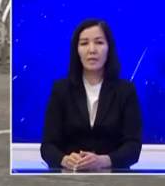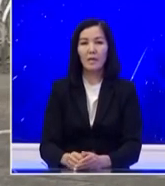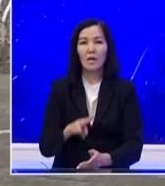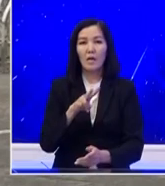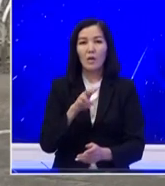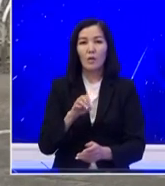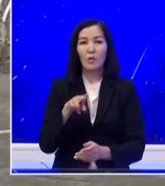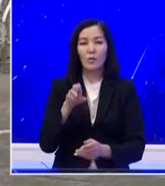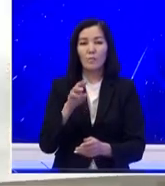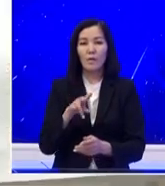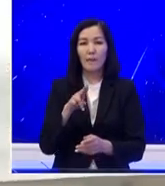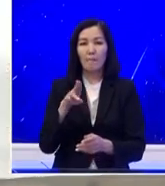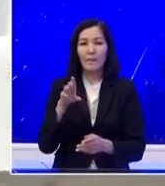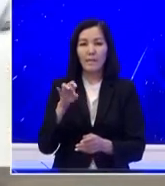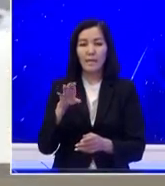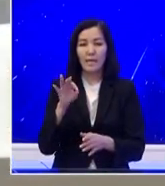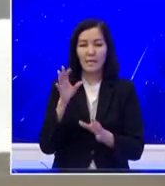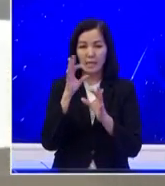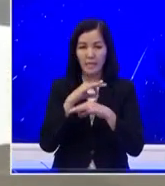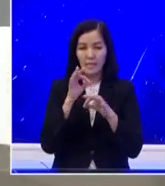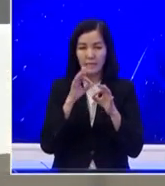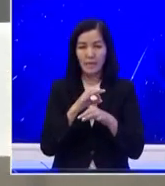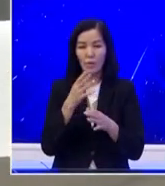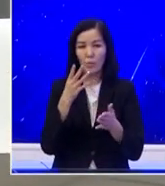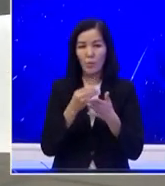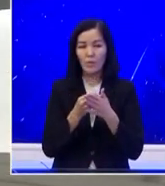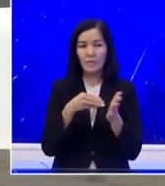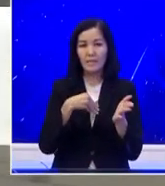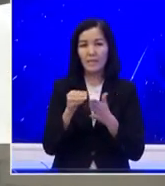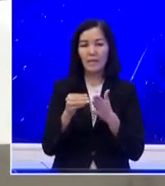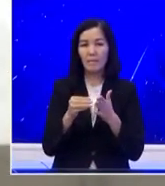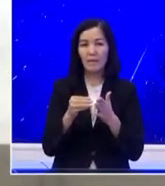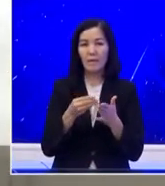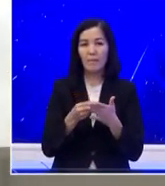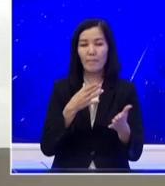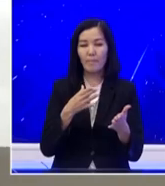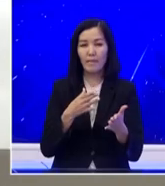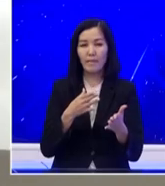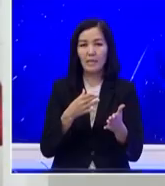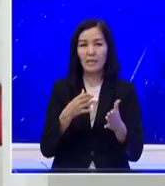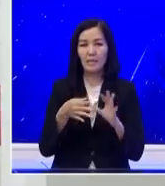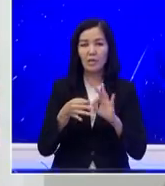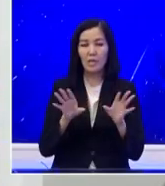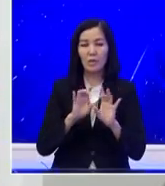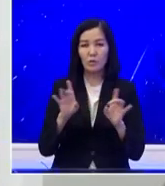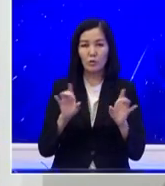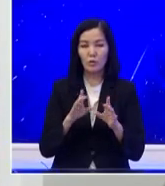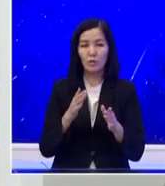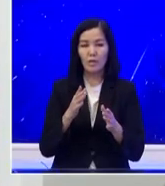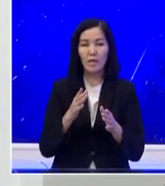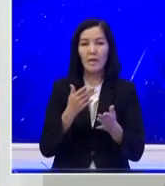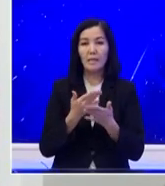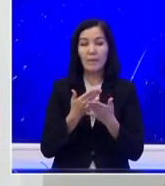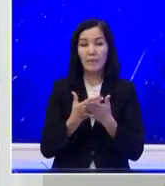Людмила Бюрабекова ПТР-тесттен өтуіна тесттің өзінің сатып әкелінген бағасынан неліктен қымбат екенін түсіндірді. Айтуынша,